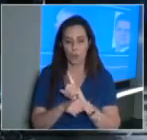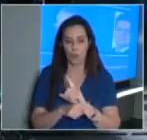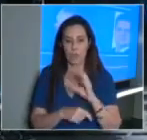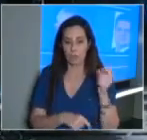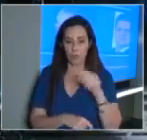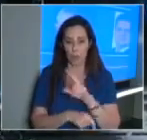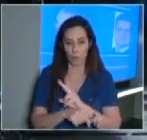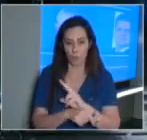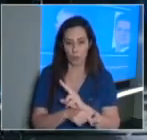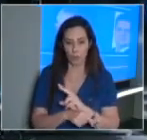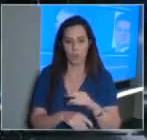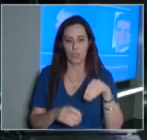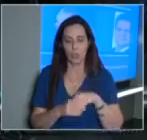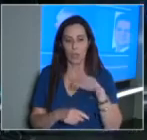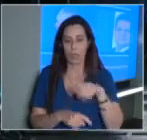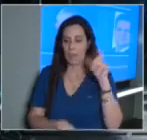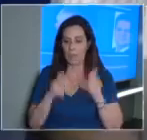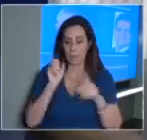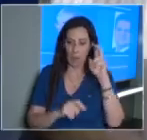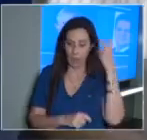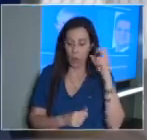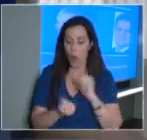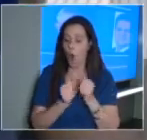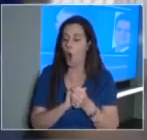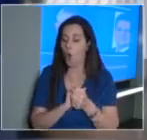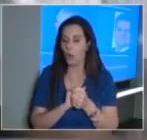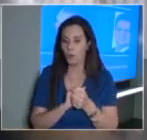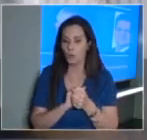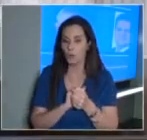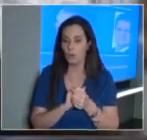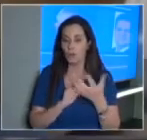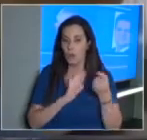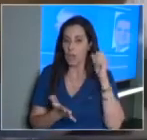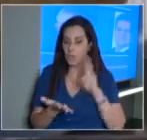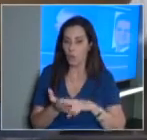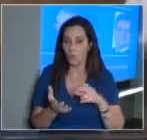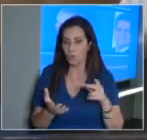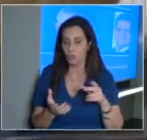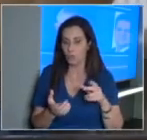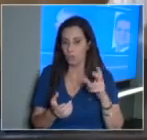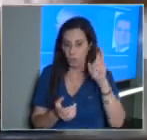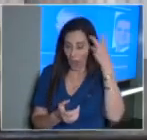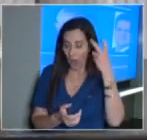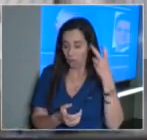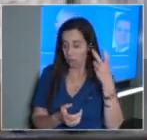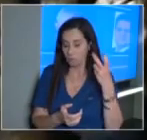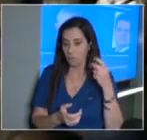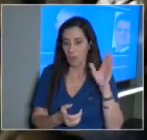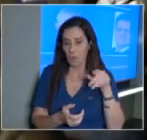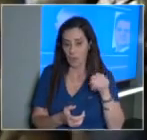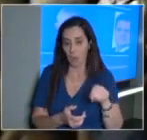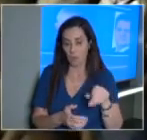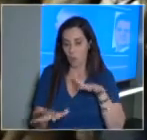אם תבוא, תכלול גם את האזרחים הערבים, או שהדלגיטימציה של האזרחים הערבים תישאר גם נישה, גם